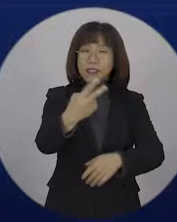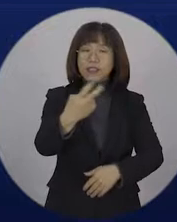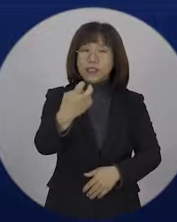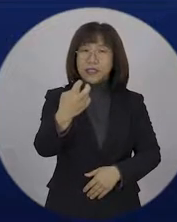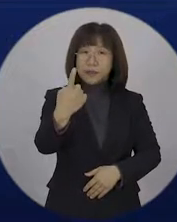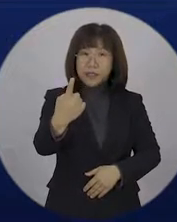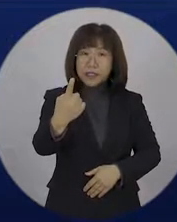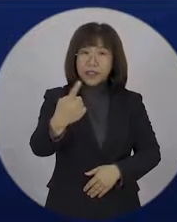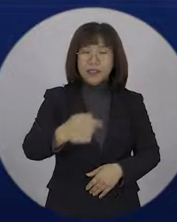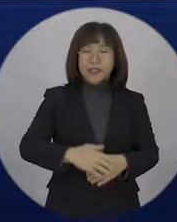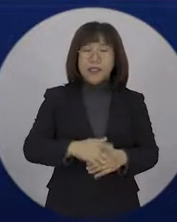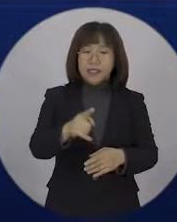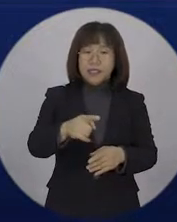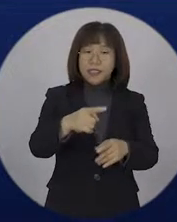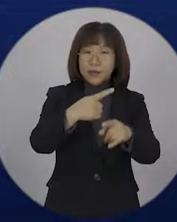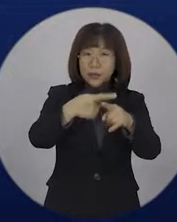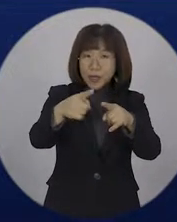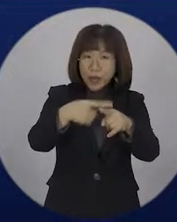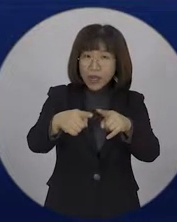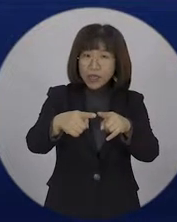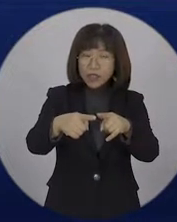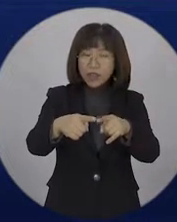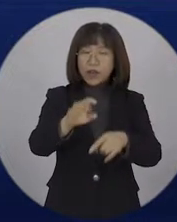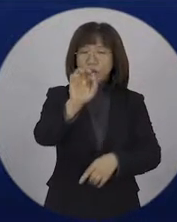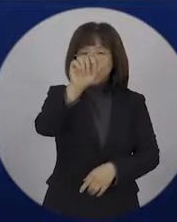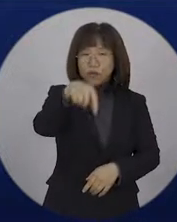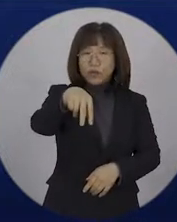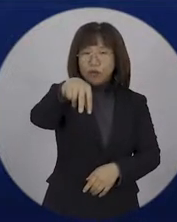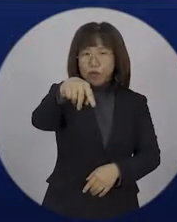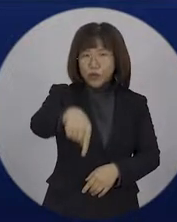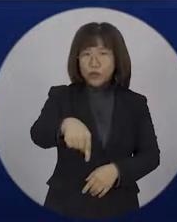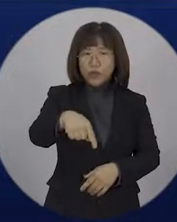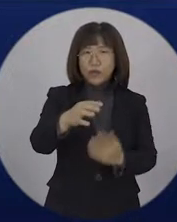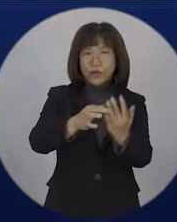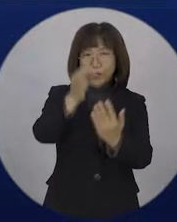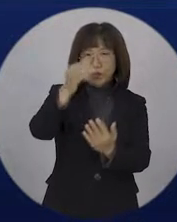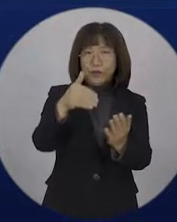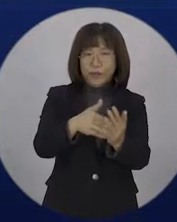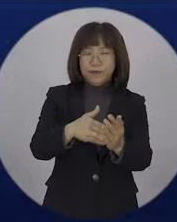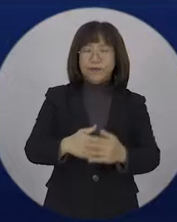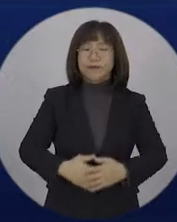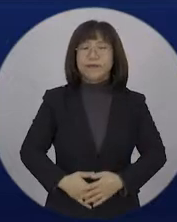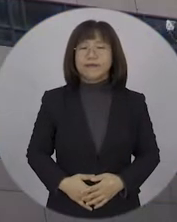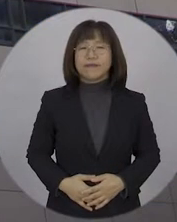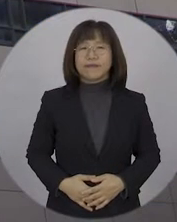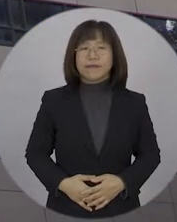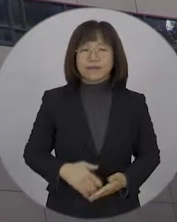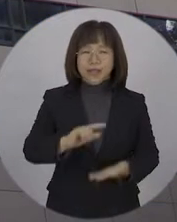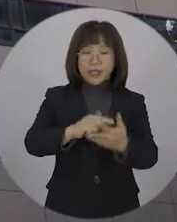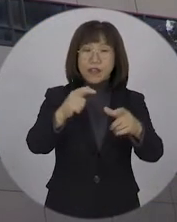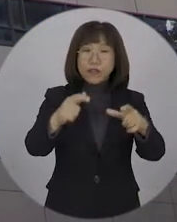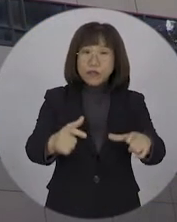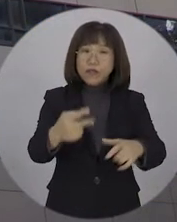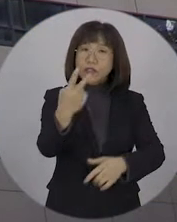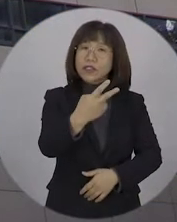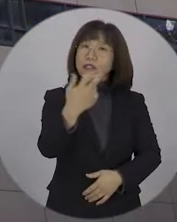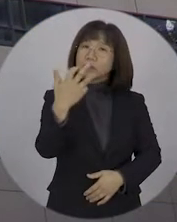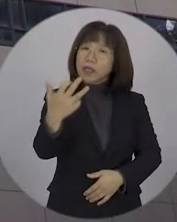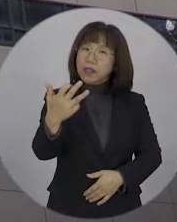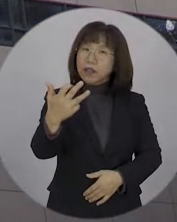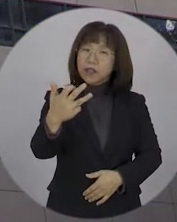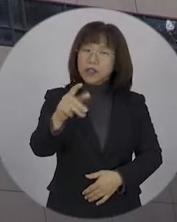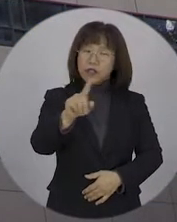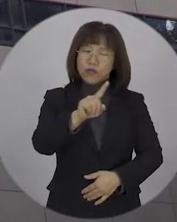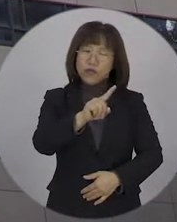2021 지방자치단체 재정분석에서 우수자치단체로 선정됐습니다. 강서구는